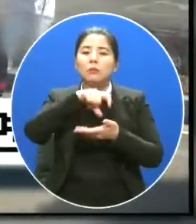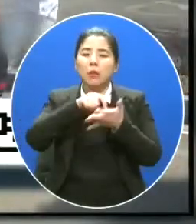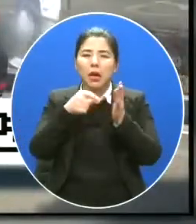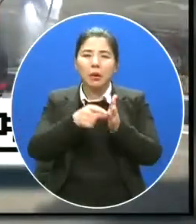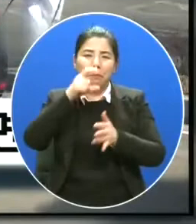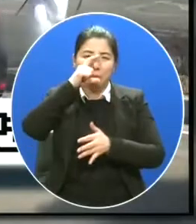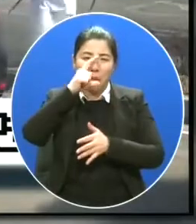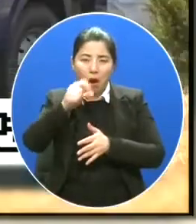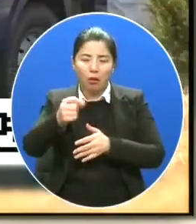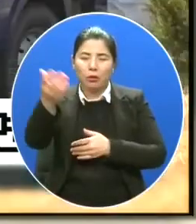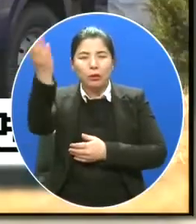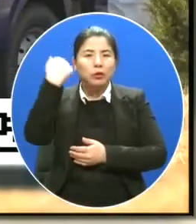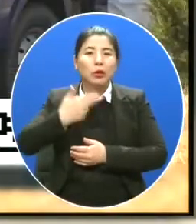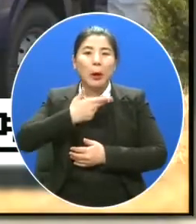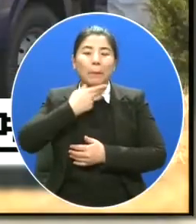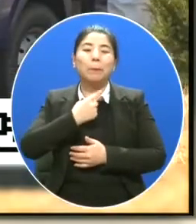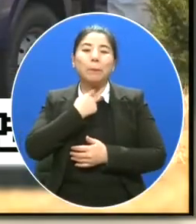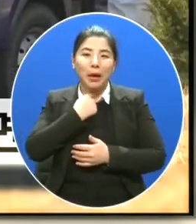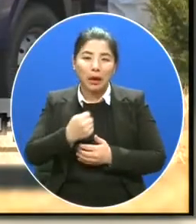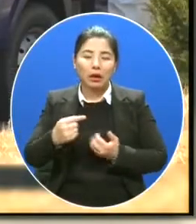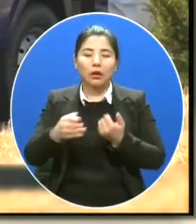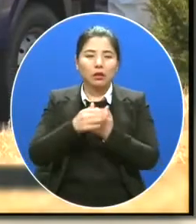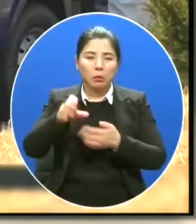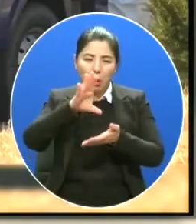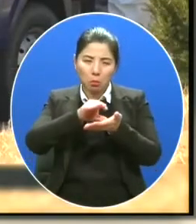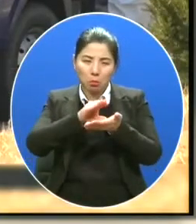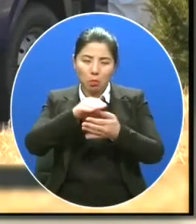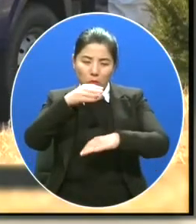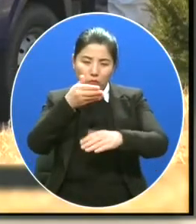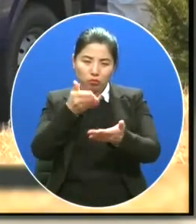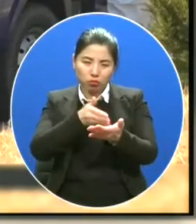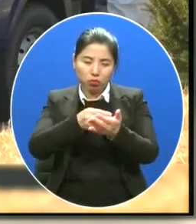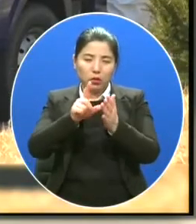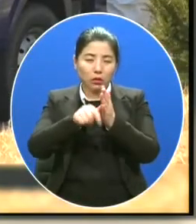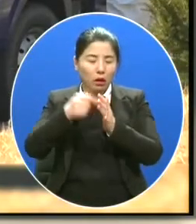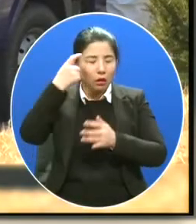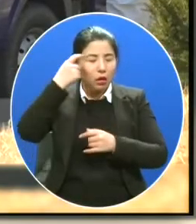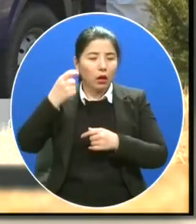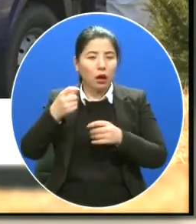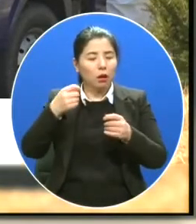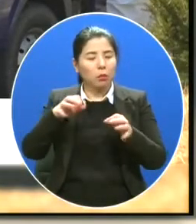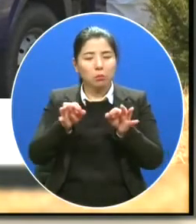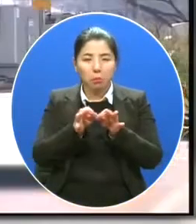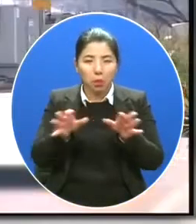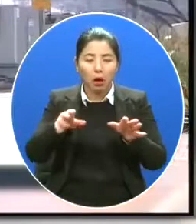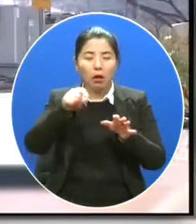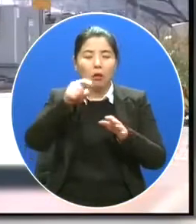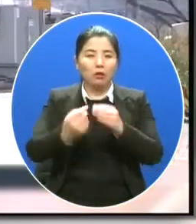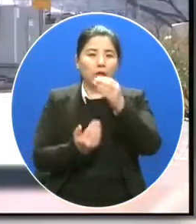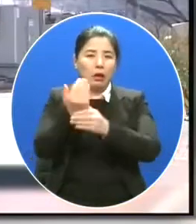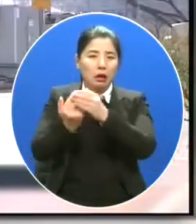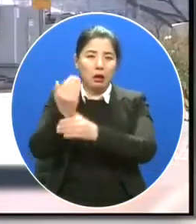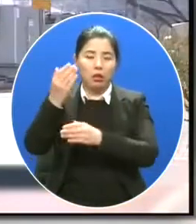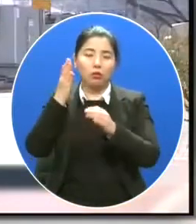그만큼 민감하고 유례가 없는 사안이다 보니 보도 과정에서 생각하지 못한 문제점이